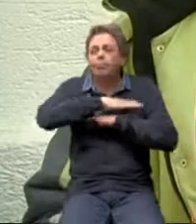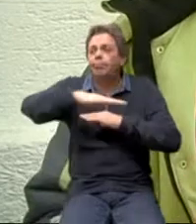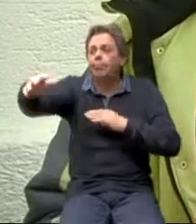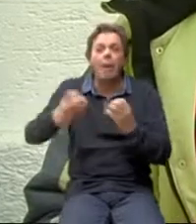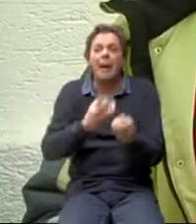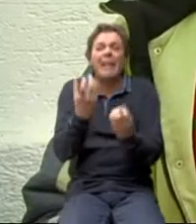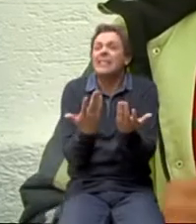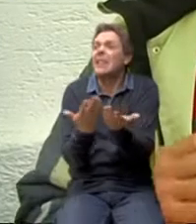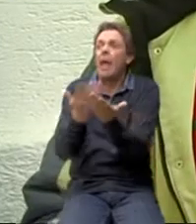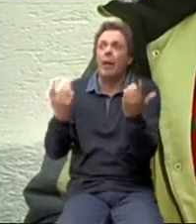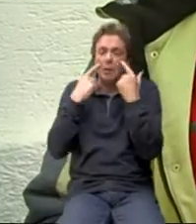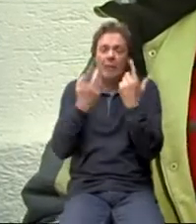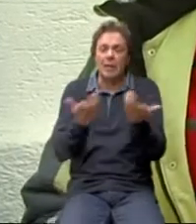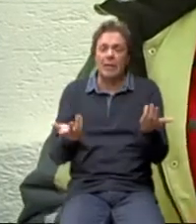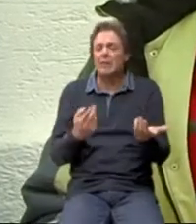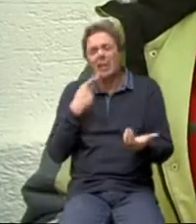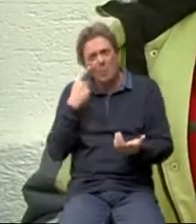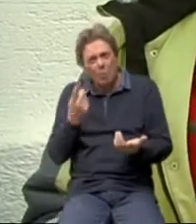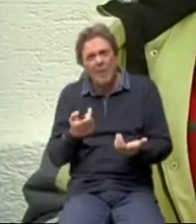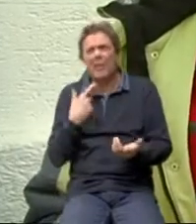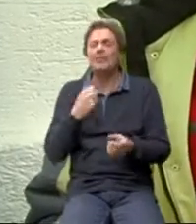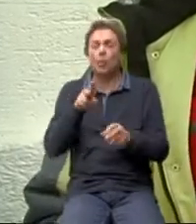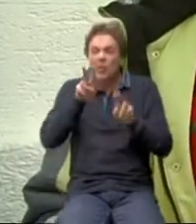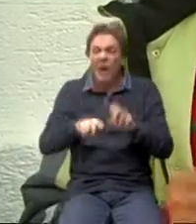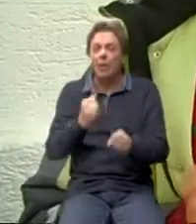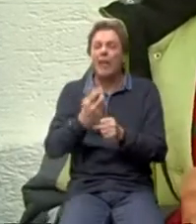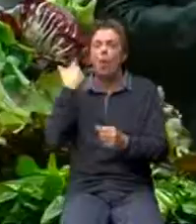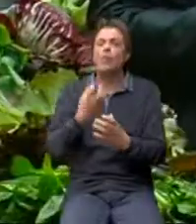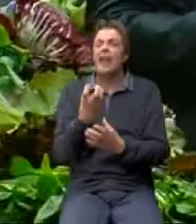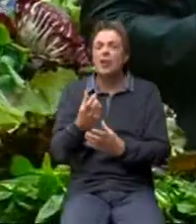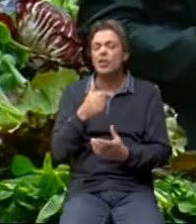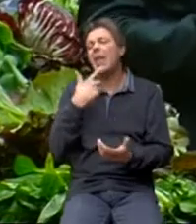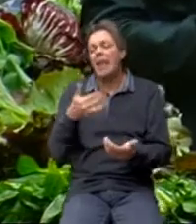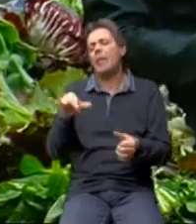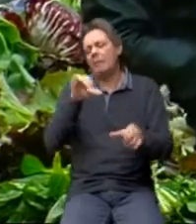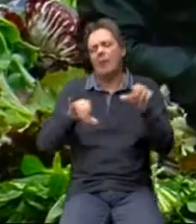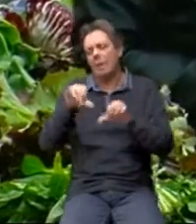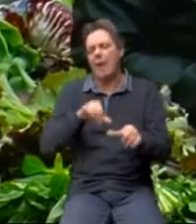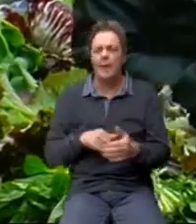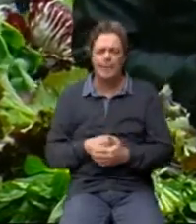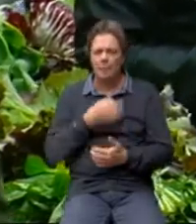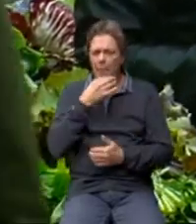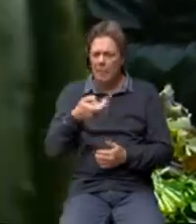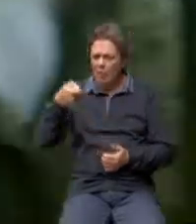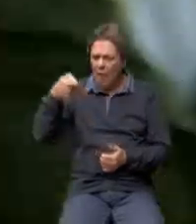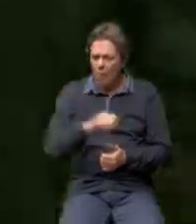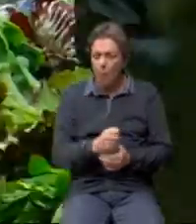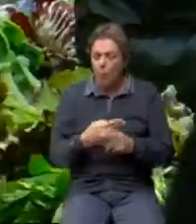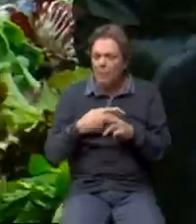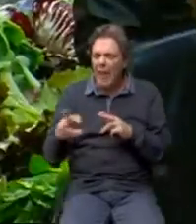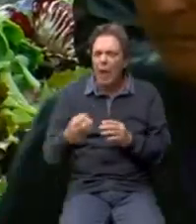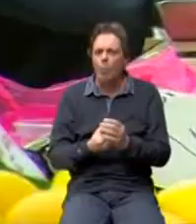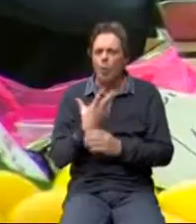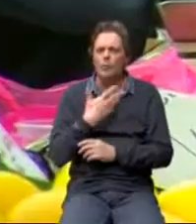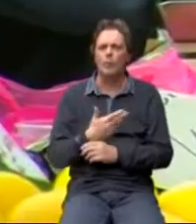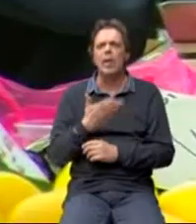Znači, treba se postaviti pitanje ili se radi ona uopće od rajčice ili se radi od kemije. Na pitanje kupuju li eko proizvode i